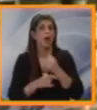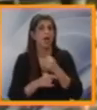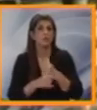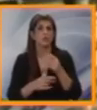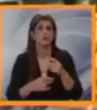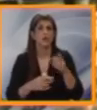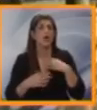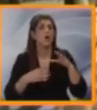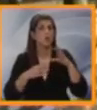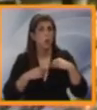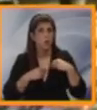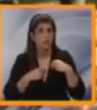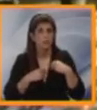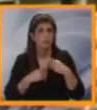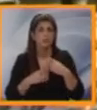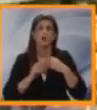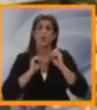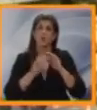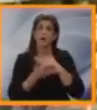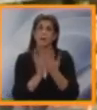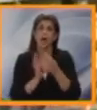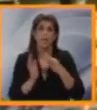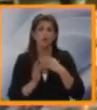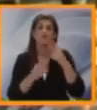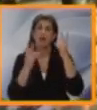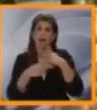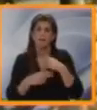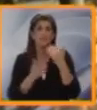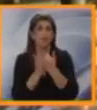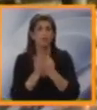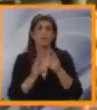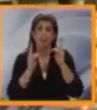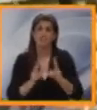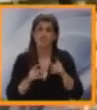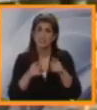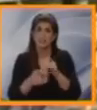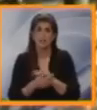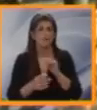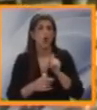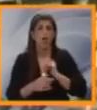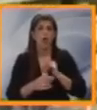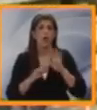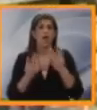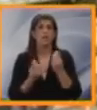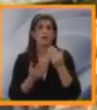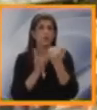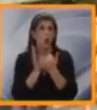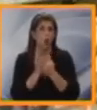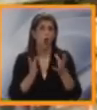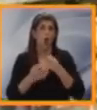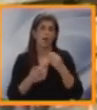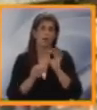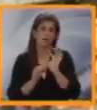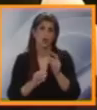חוות. אנחנו רוצים לתרום את חלקנו ולהפסיק את התופעה הזאת, ולא לחכות שרק רשויות החוק ייקחו חלק